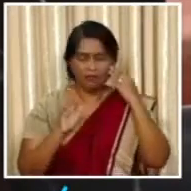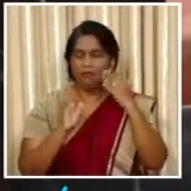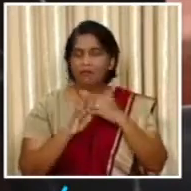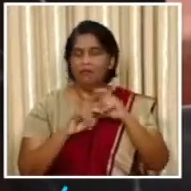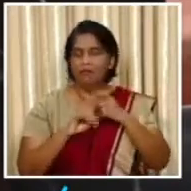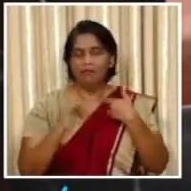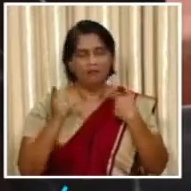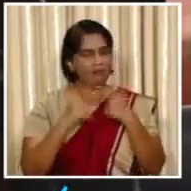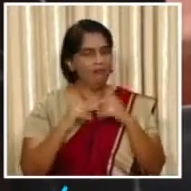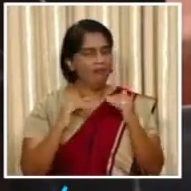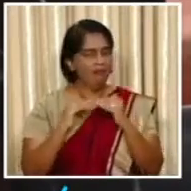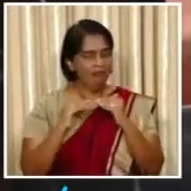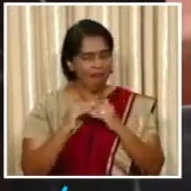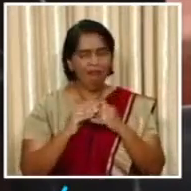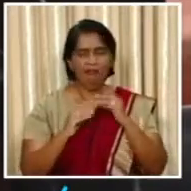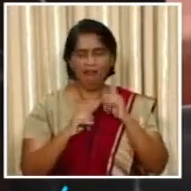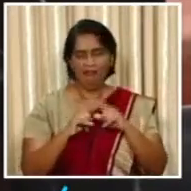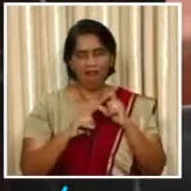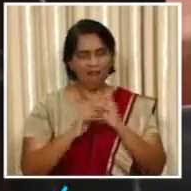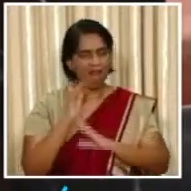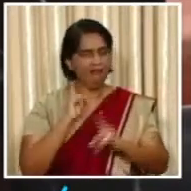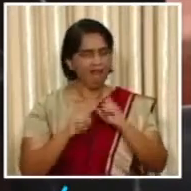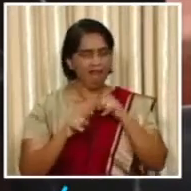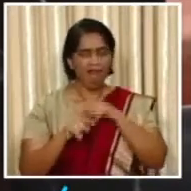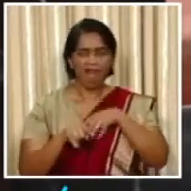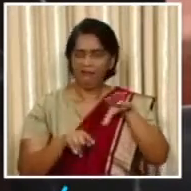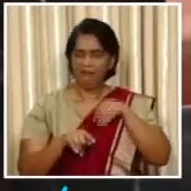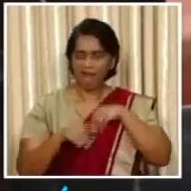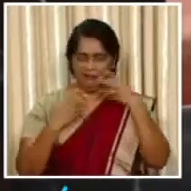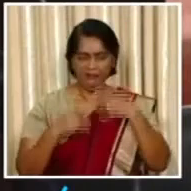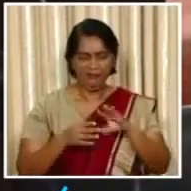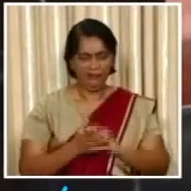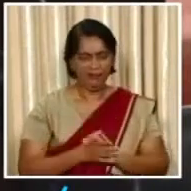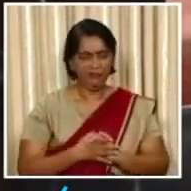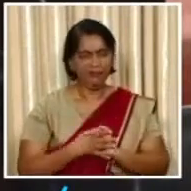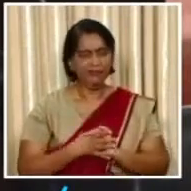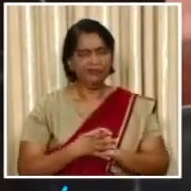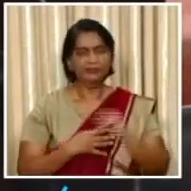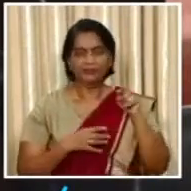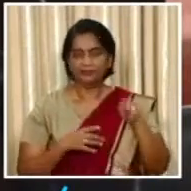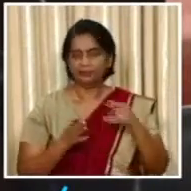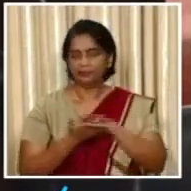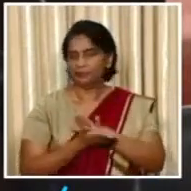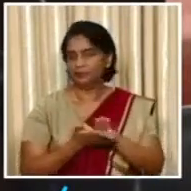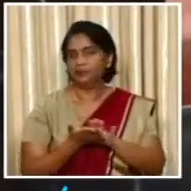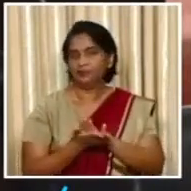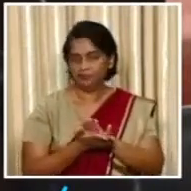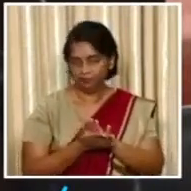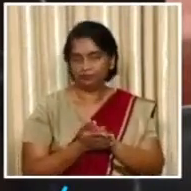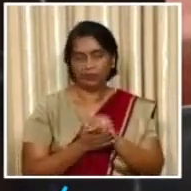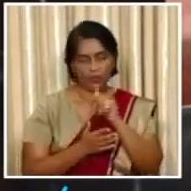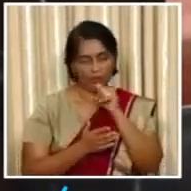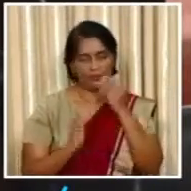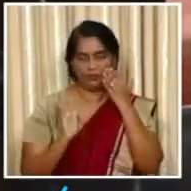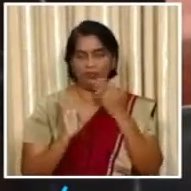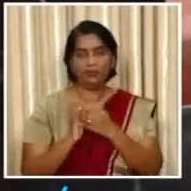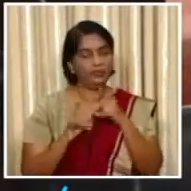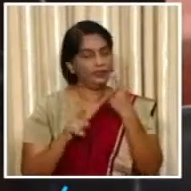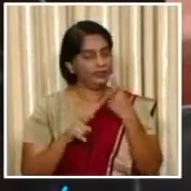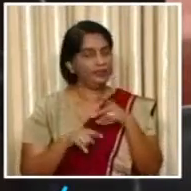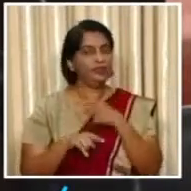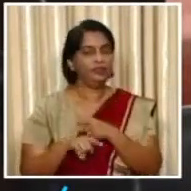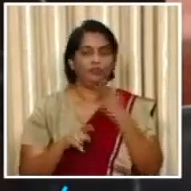மேலும் திறந்த பல்கலைக்கழக உபவேந்தரினாலும் இது திட்ட தெளிவாக விளங்கப்படுத்தப்பட்டிருந்தது. எனவே இது தொடர்பில்